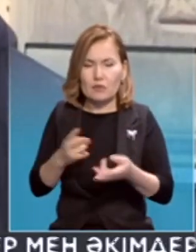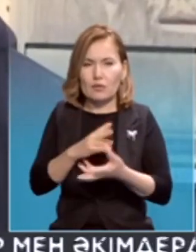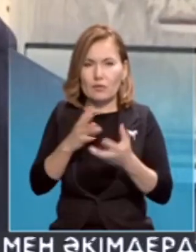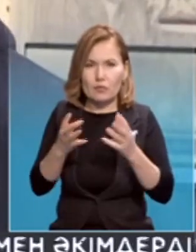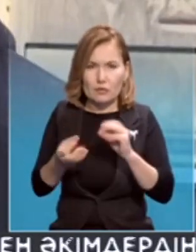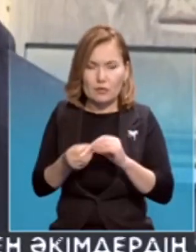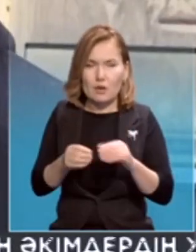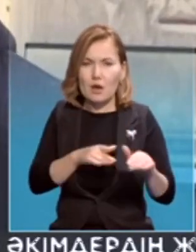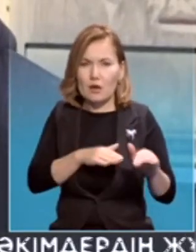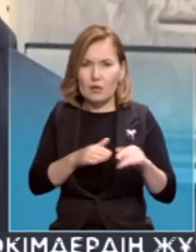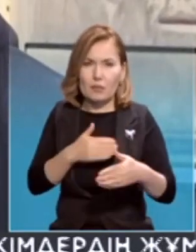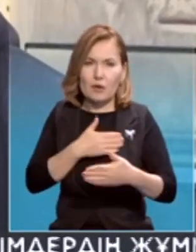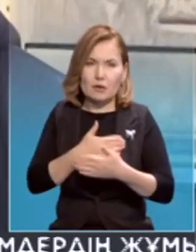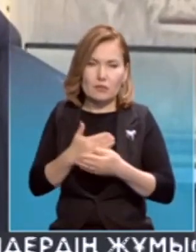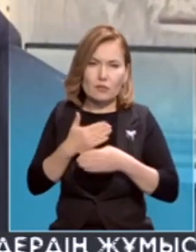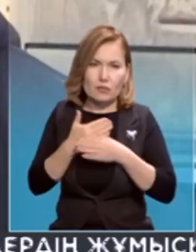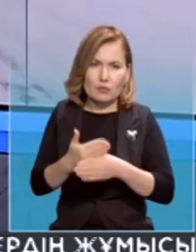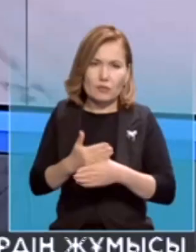жасауға әрекет істесе.